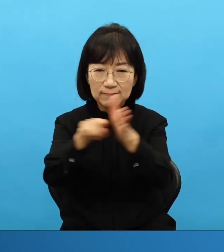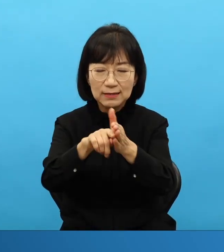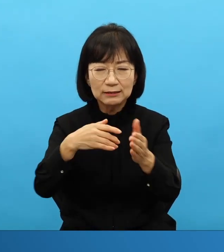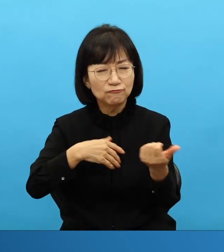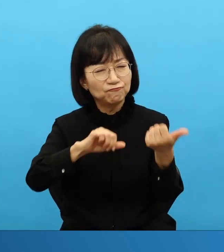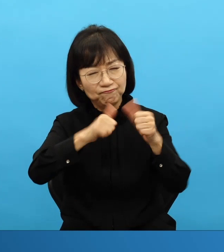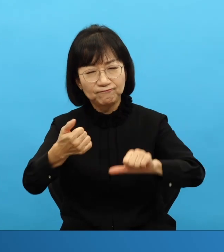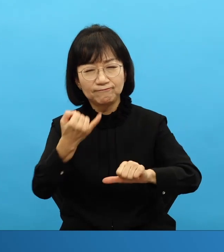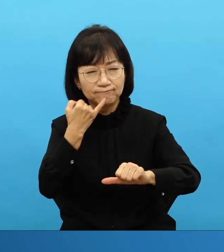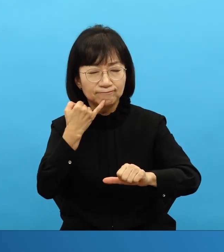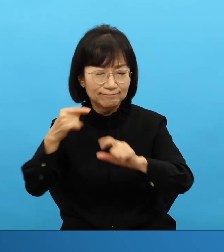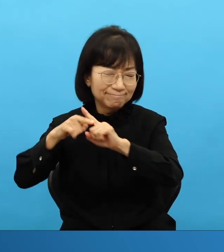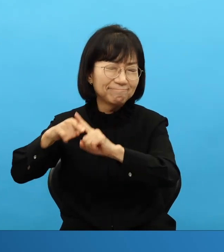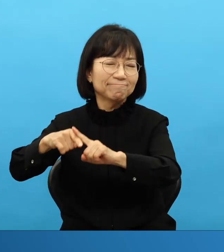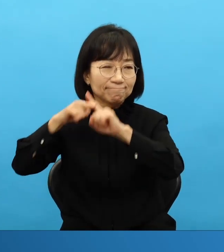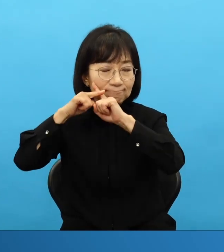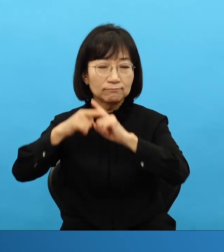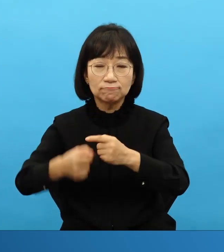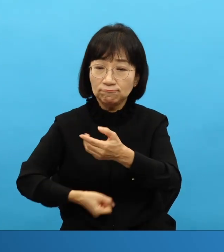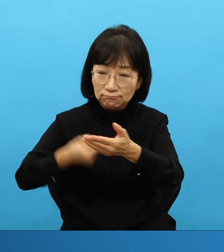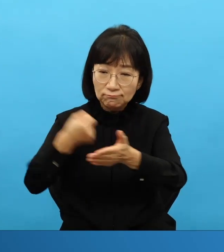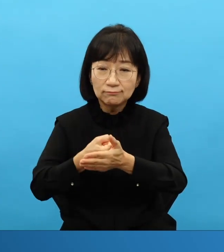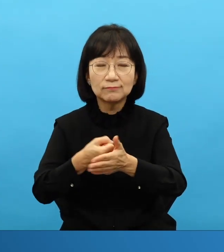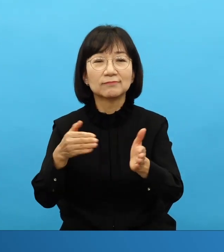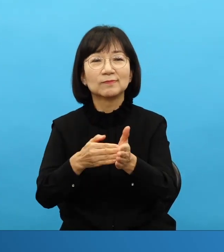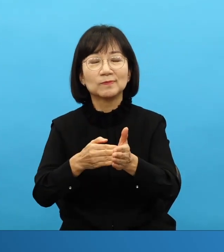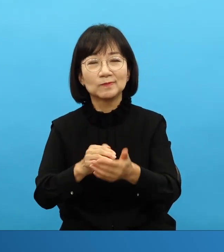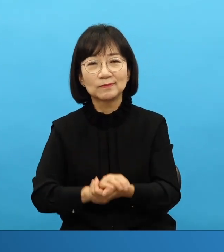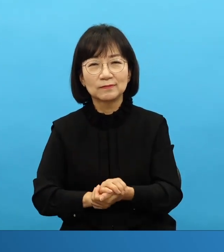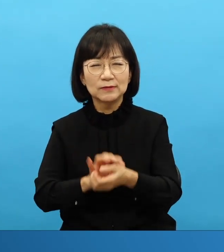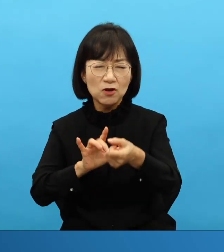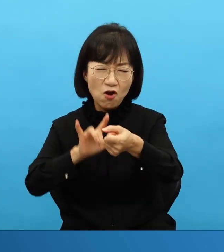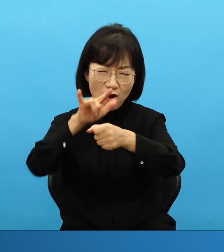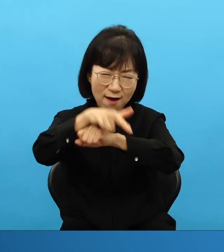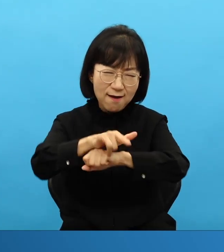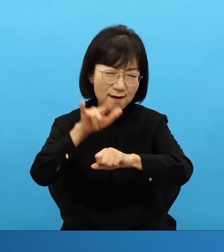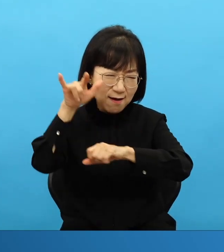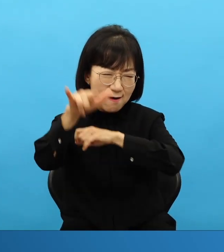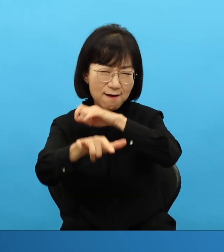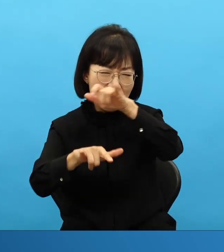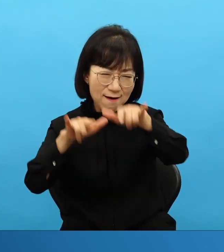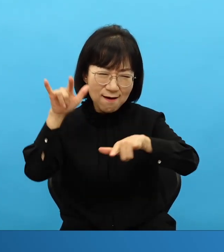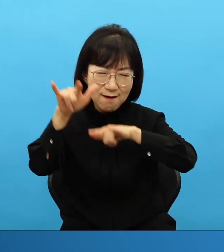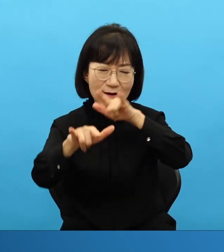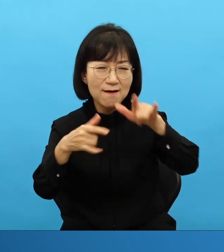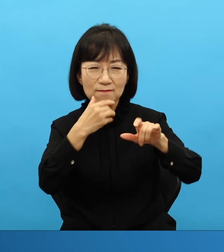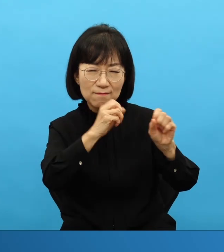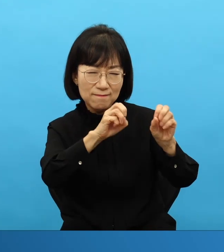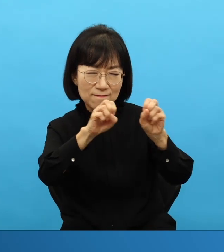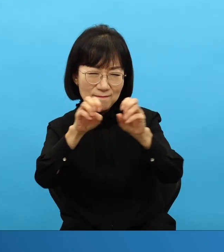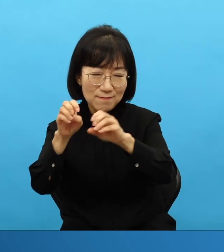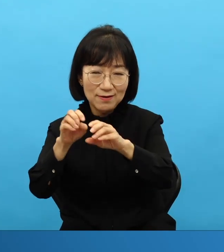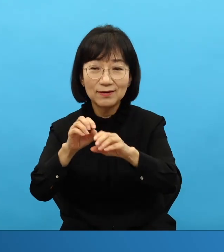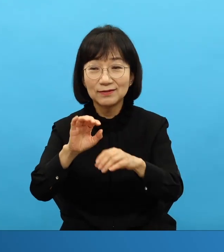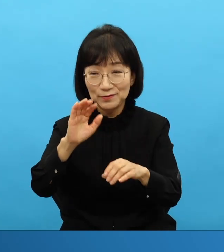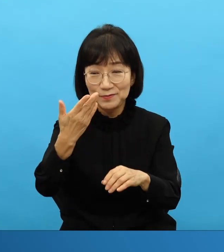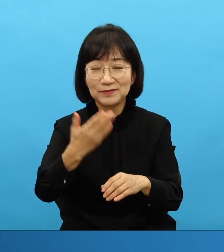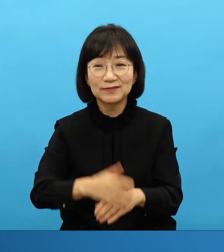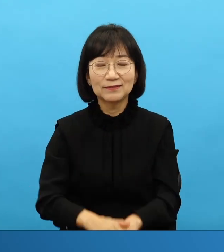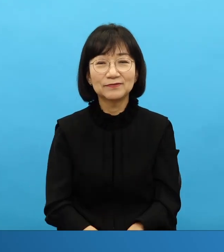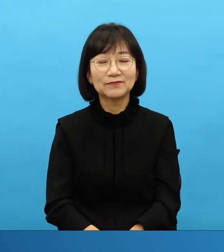그래서 전 세계를 다 뛰어나갑니다. 所以他们奔走于全世界。 어제